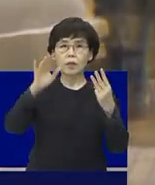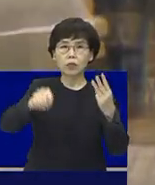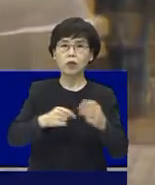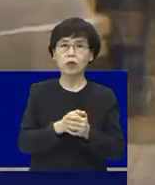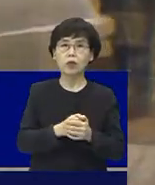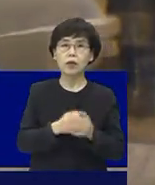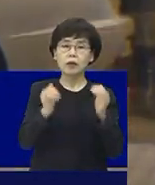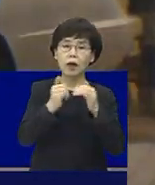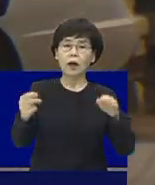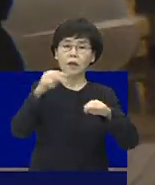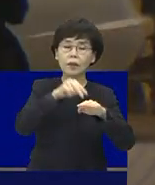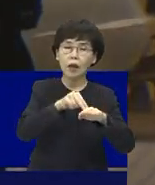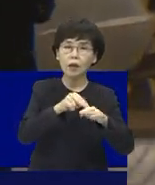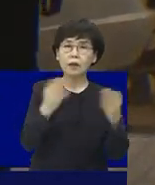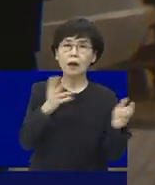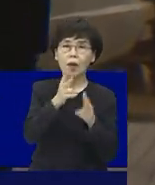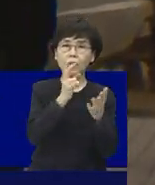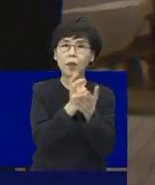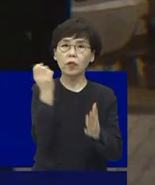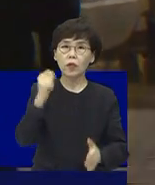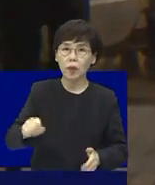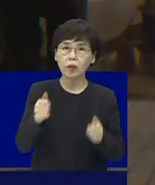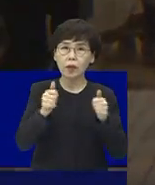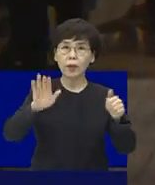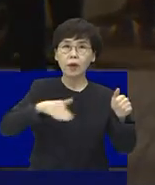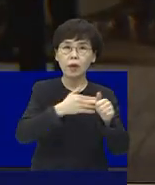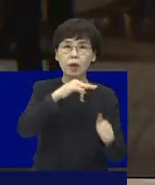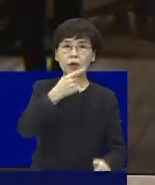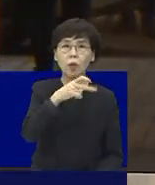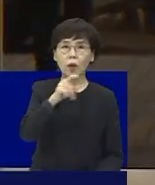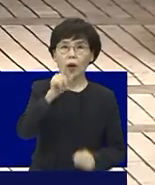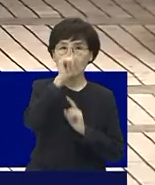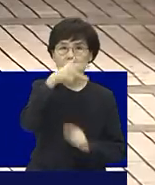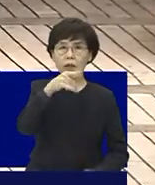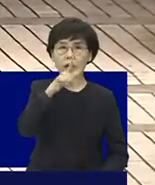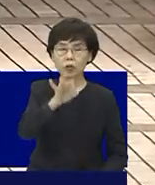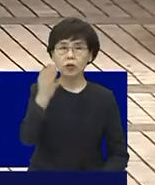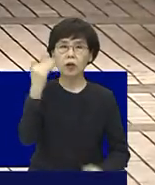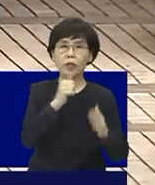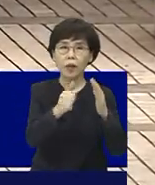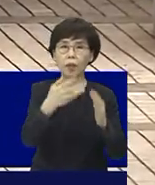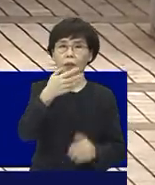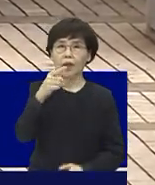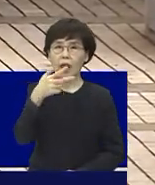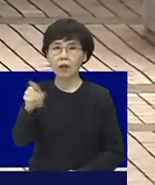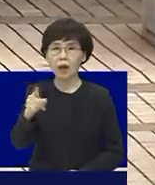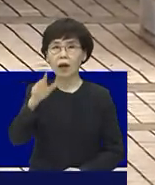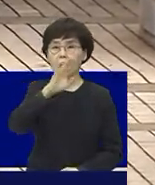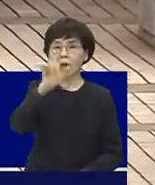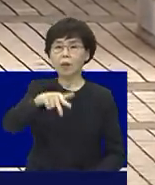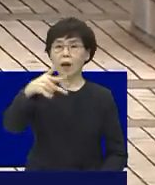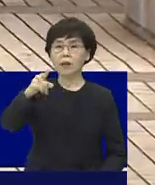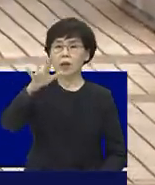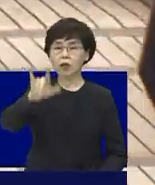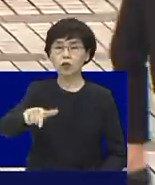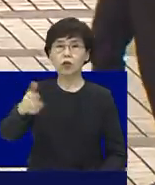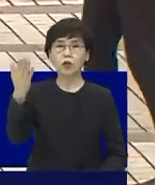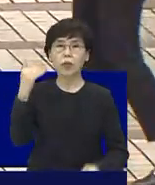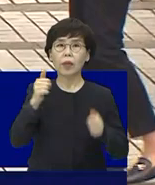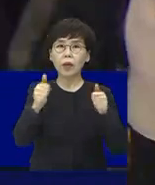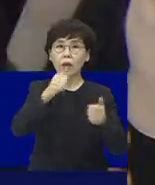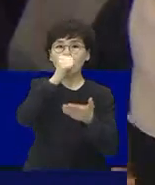여객 자동차 운수 사업법 위반 혐의로 기소된 소카 이재웅 전 대표와 타다 운영사였던 VCNC 박재욱 전